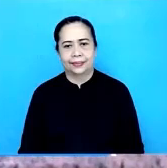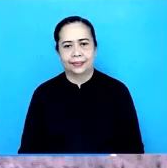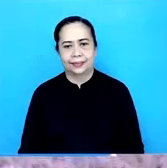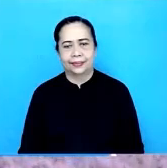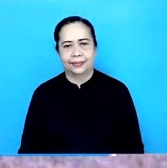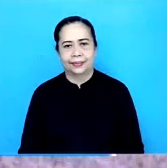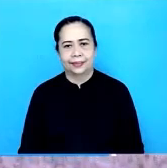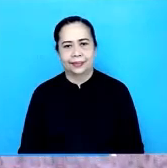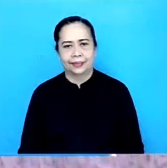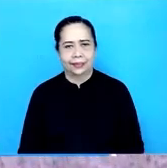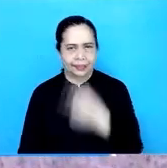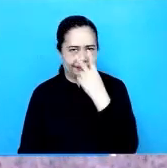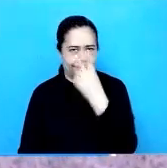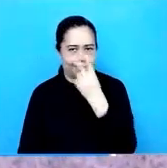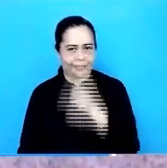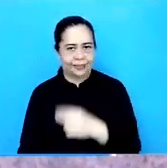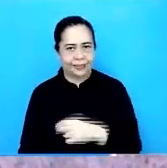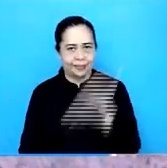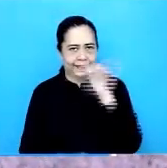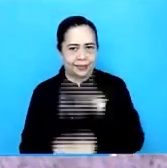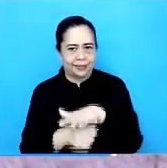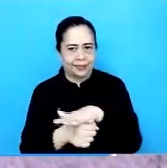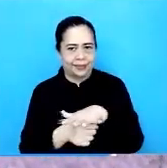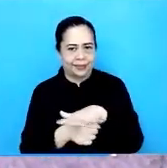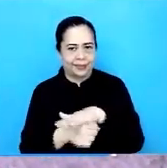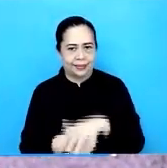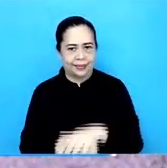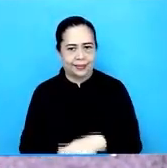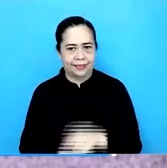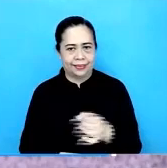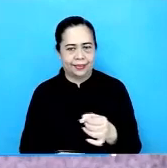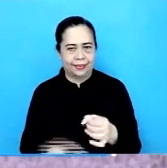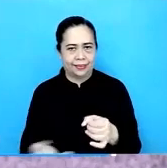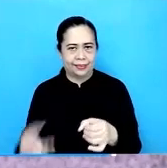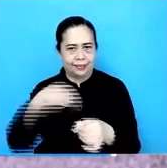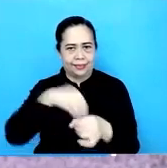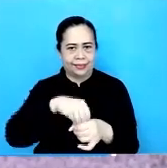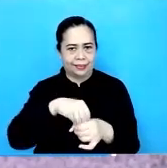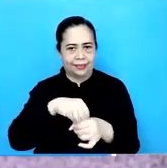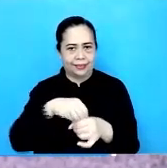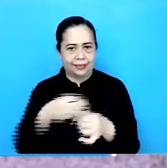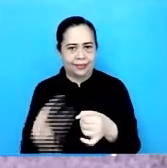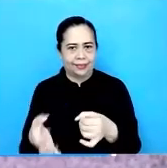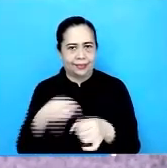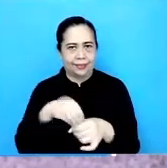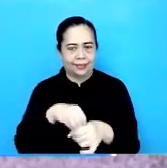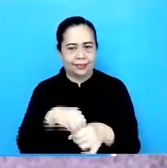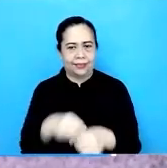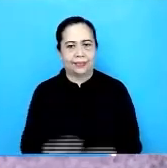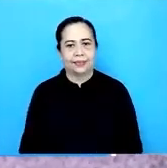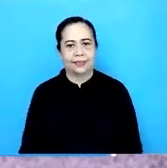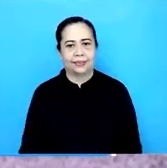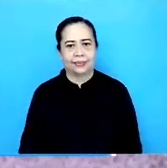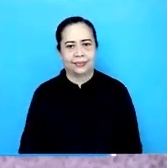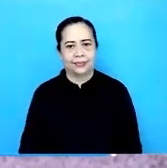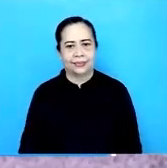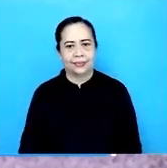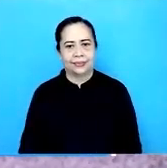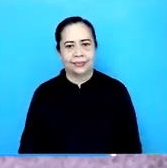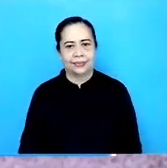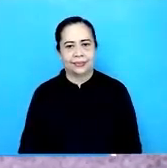Okay. Now merong space dyan, you will put your munggo filling inside. And